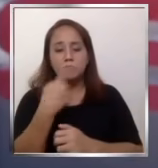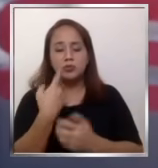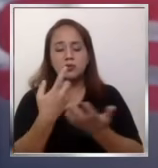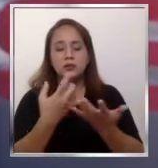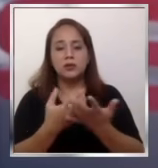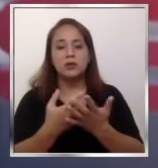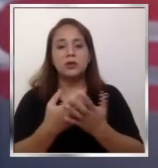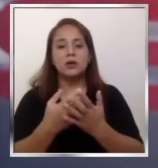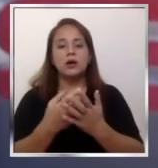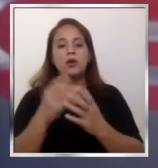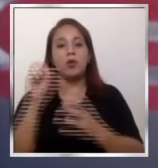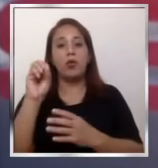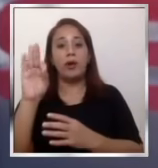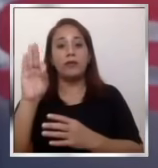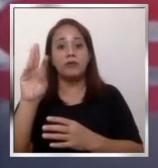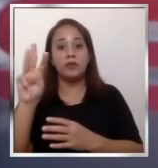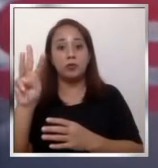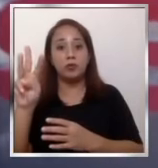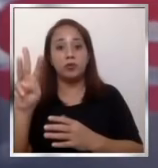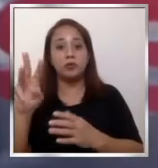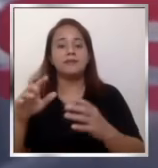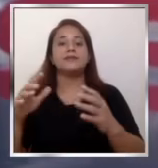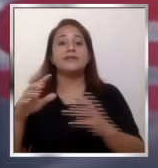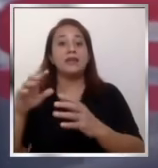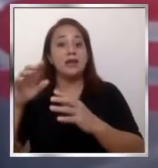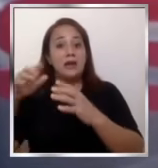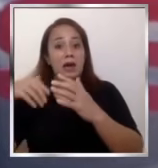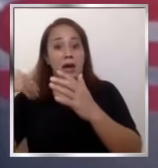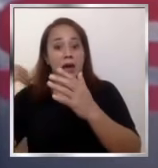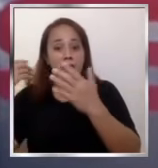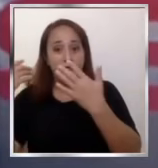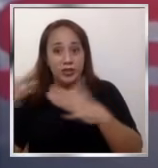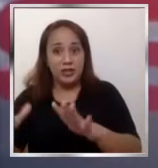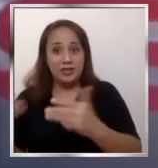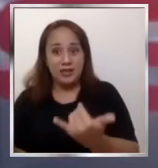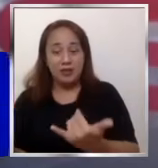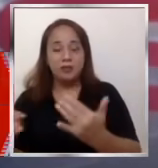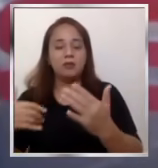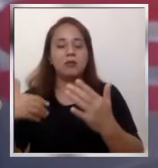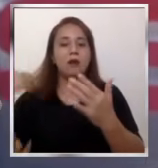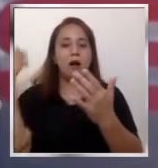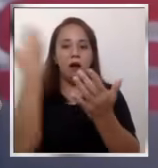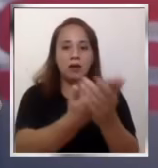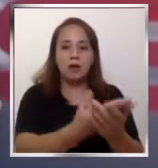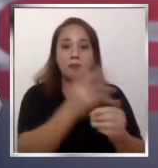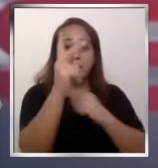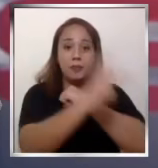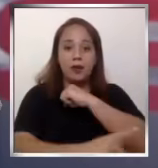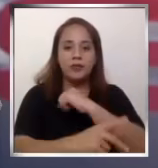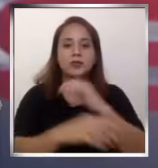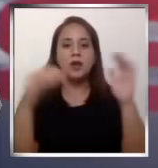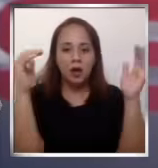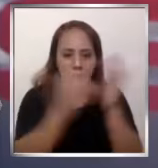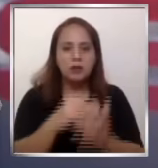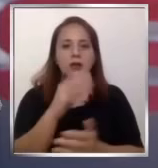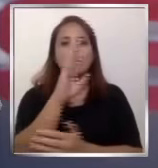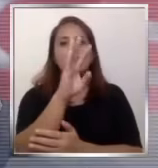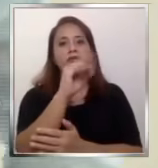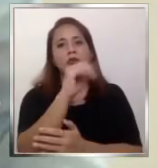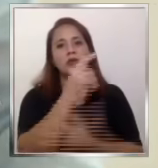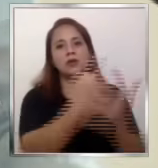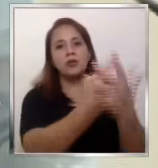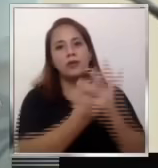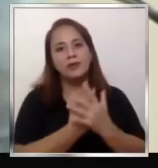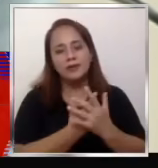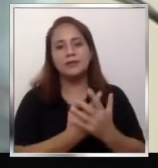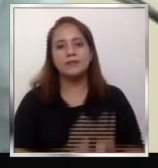na isasailalim pa rin sa panibagong 14 na araw na quarantine ang mga magsisipag-uwi ang OFW. Sa